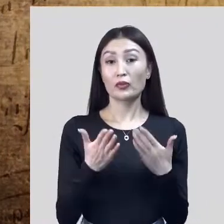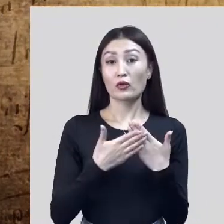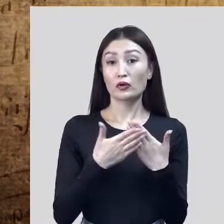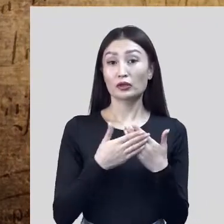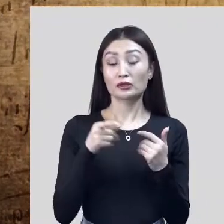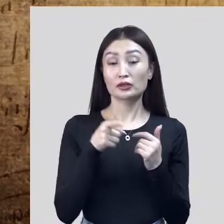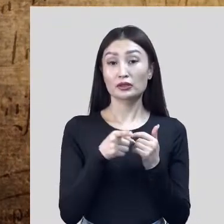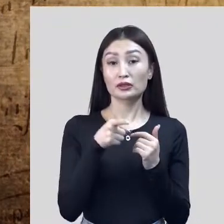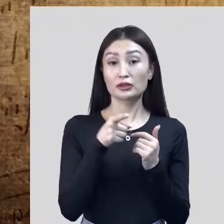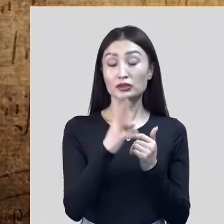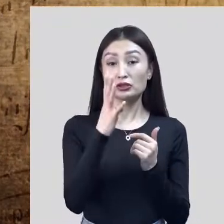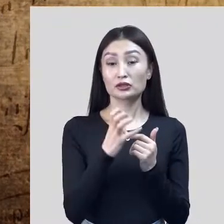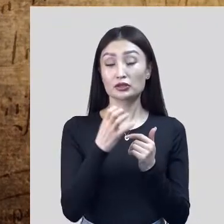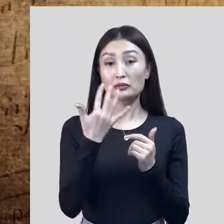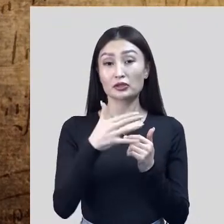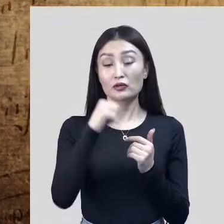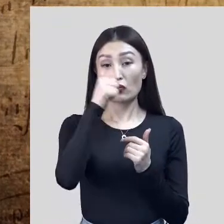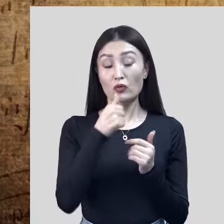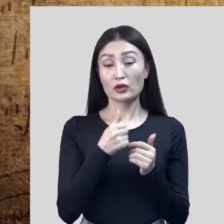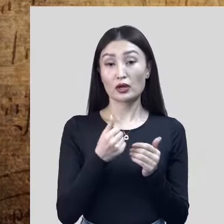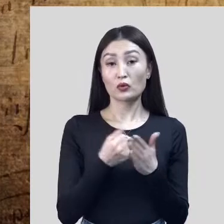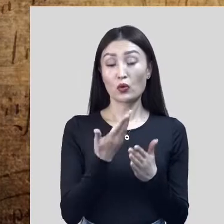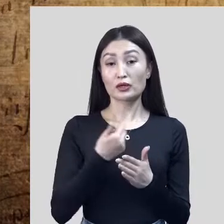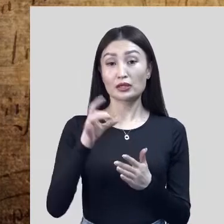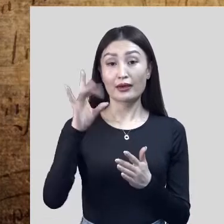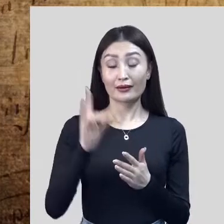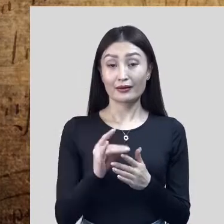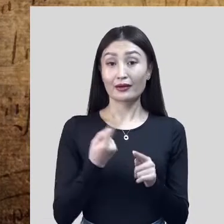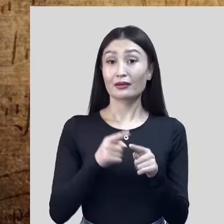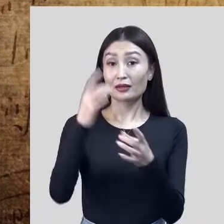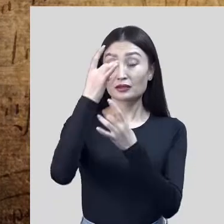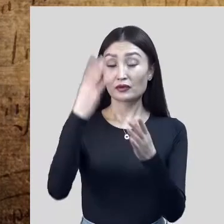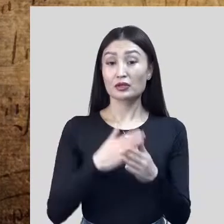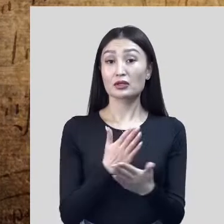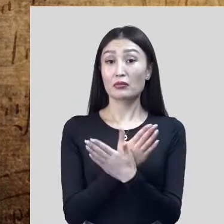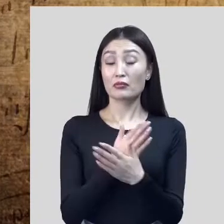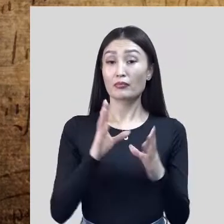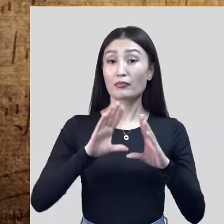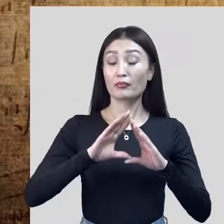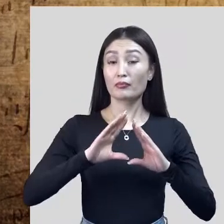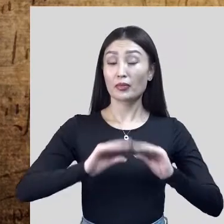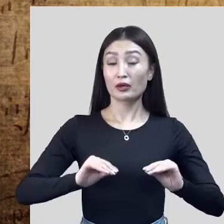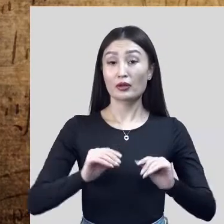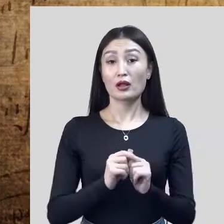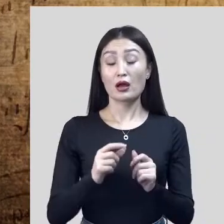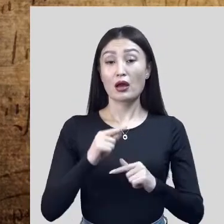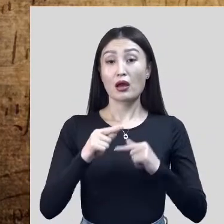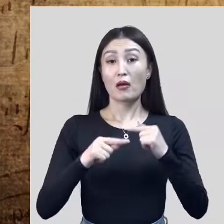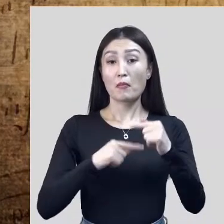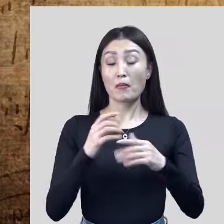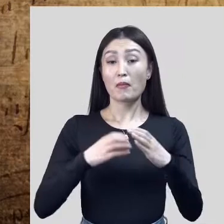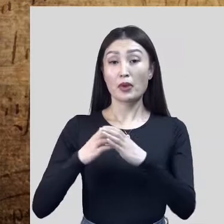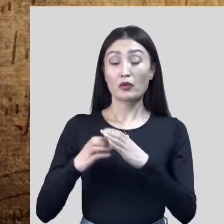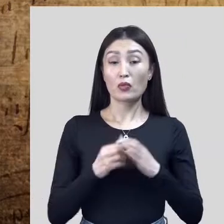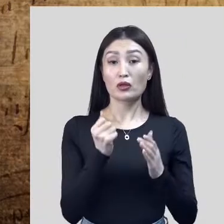около 1450 года до нашей эры. Данная цивилизация окончательно погибла в результате вторжения племен ахейцев